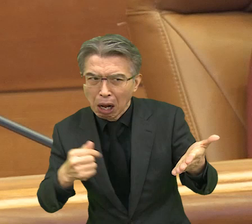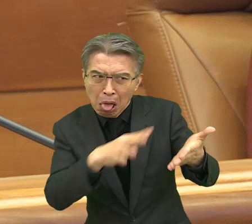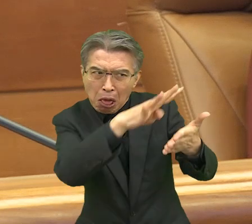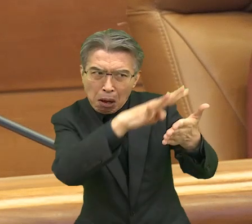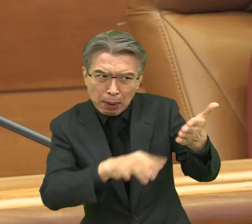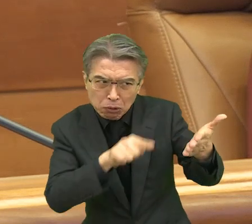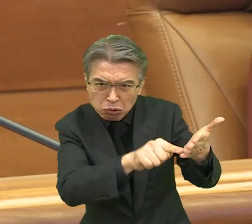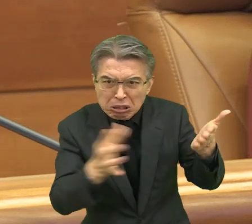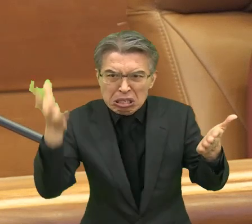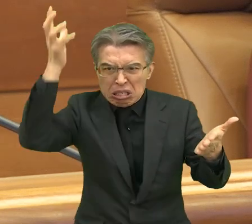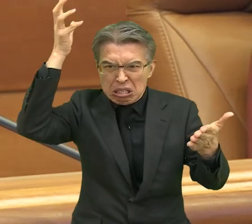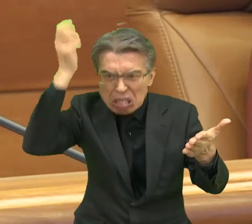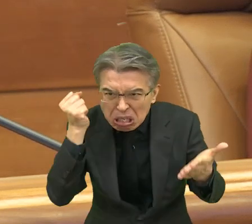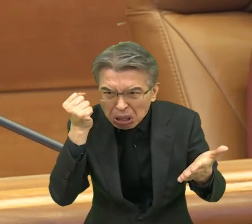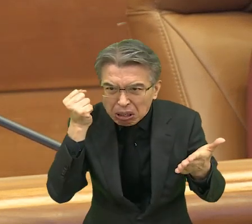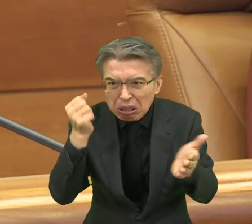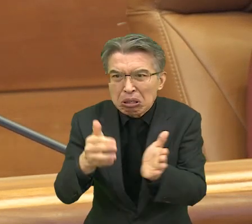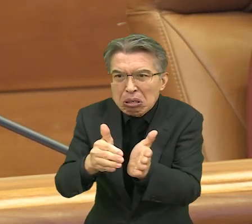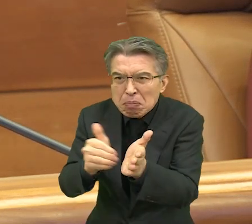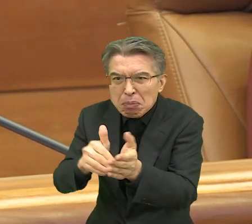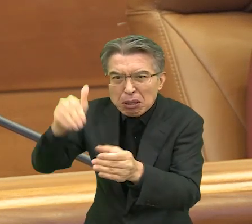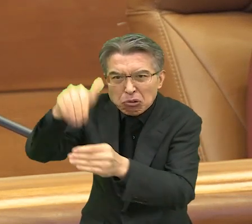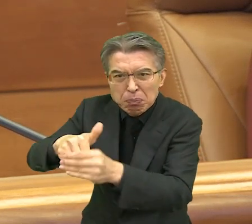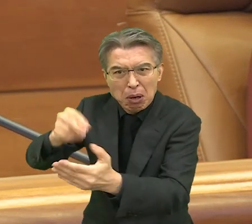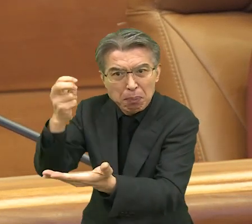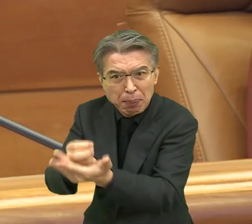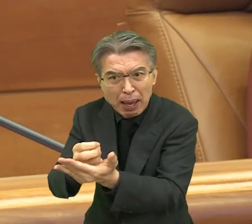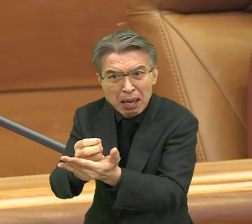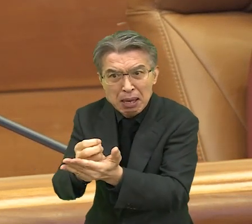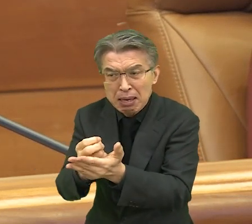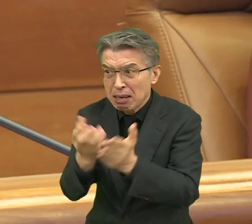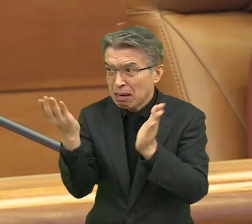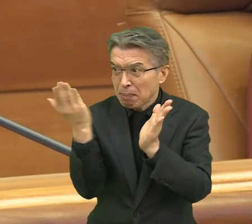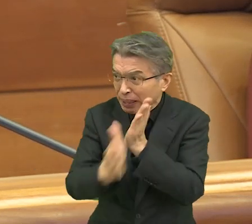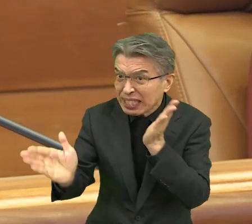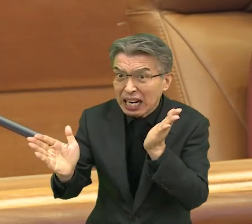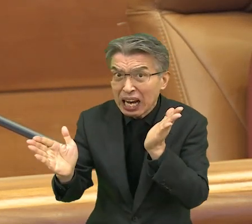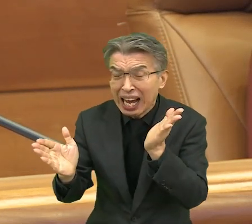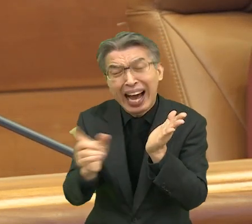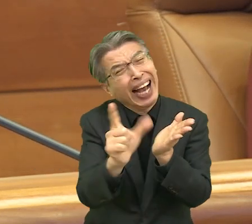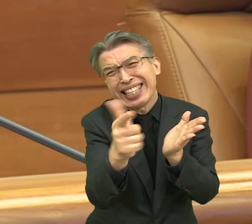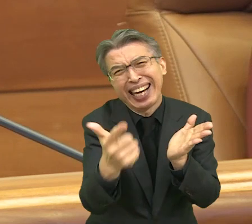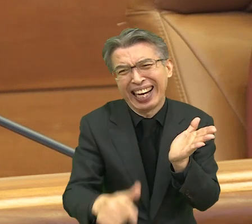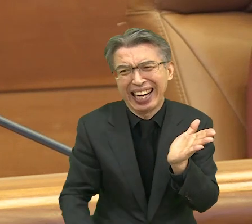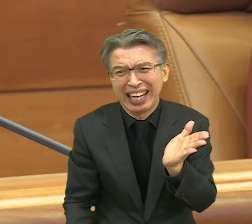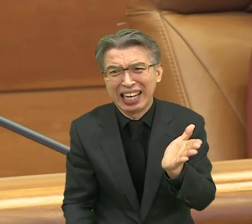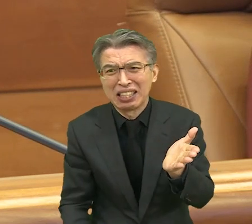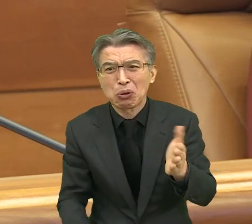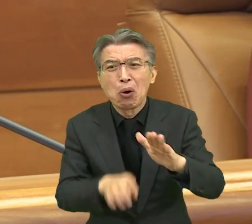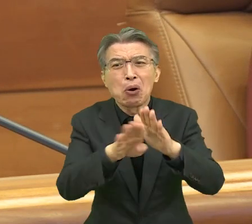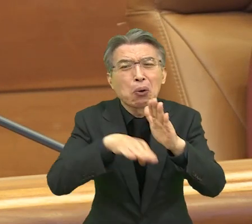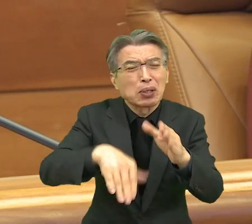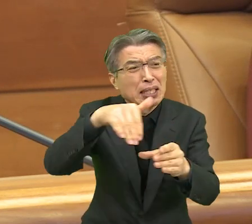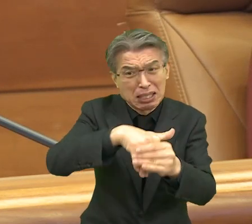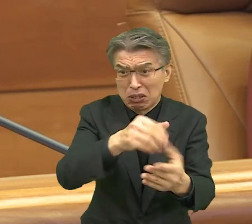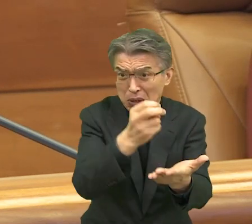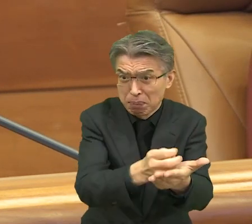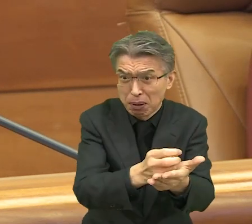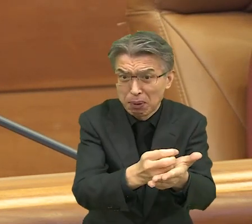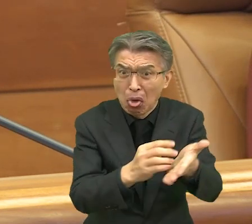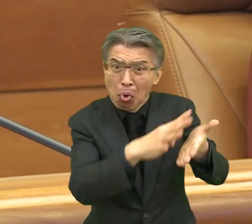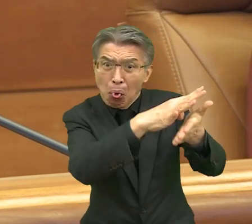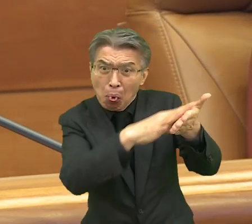기억하는 방법으로 비밀투표 원칙에 위배되는 상황을 상정하기 어렵고, 공직선거법은